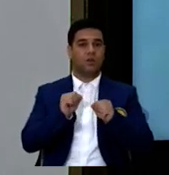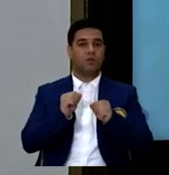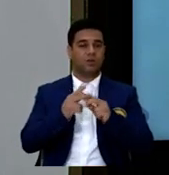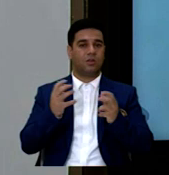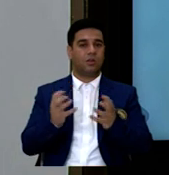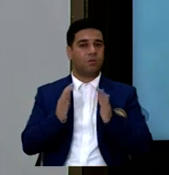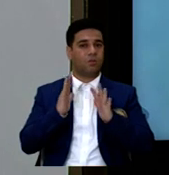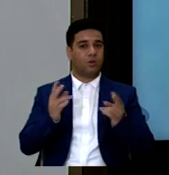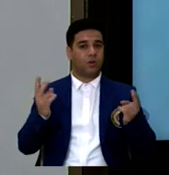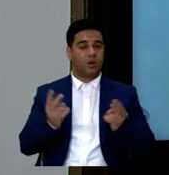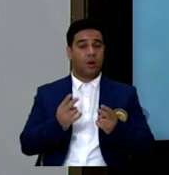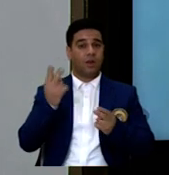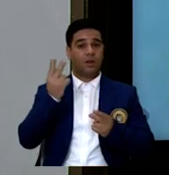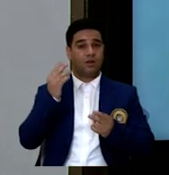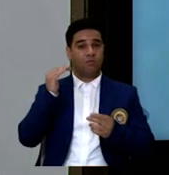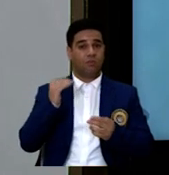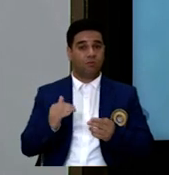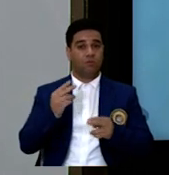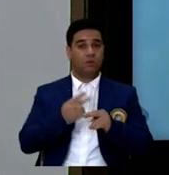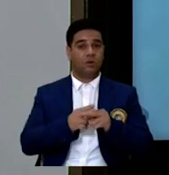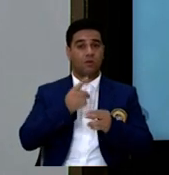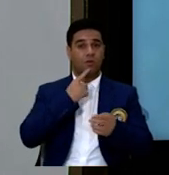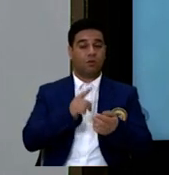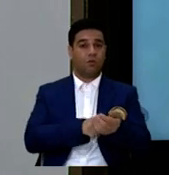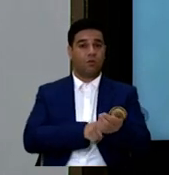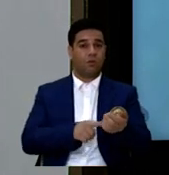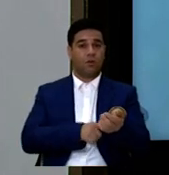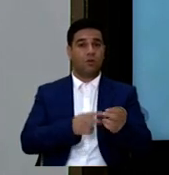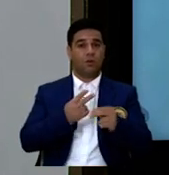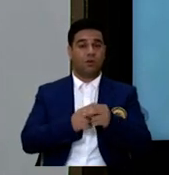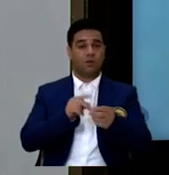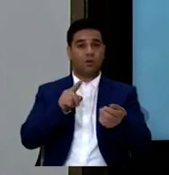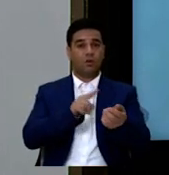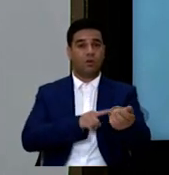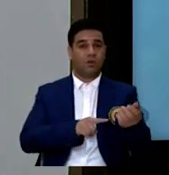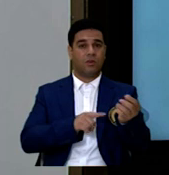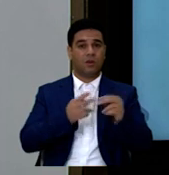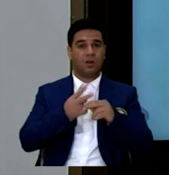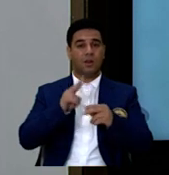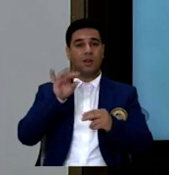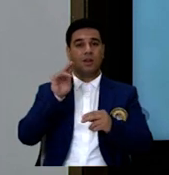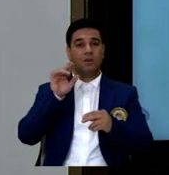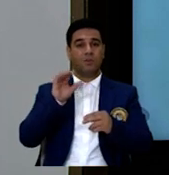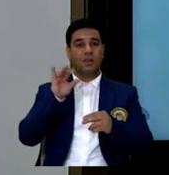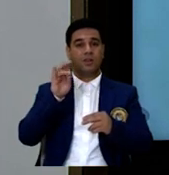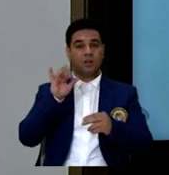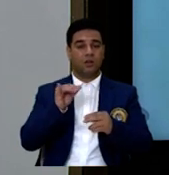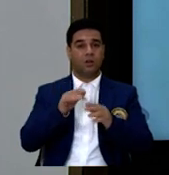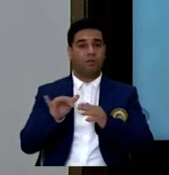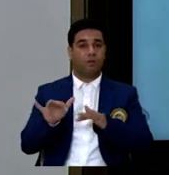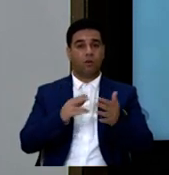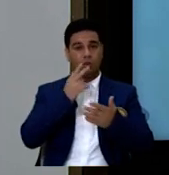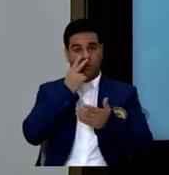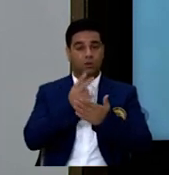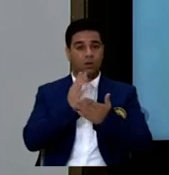olinadi. Ikkinchi bosqichda esa qonning oq qon tanachalari, ya'ni leykotsitlar faoliyat